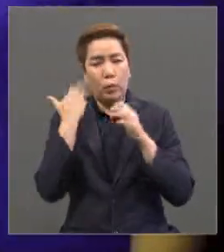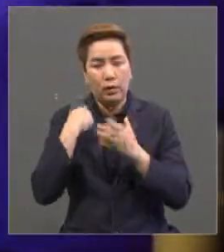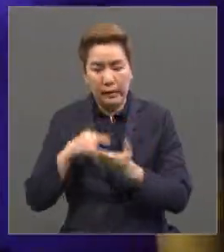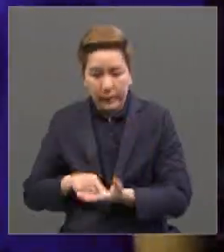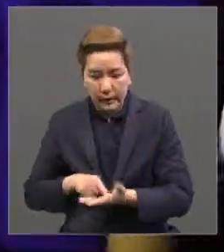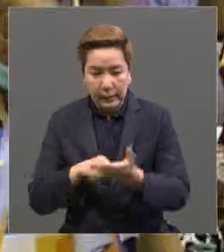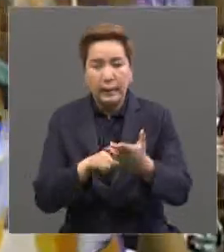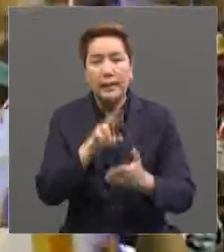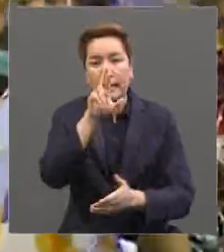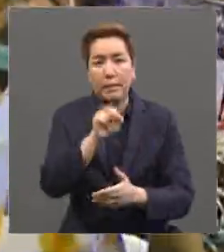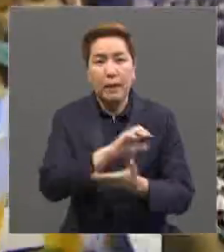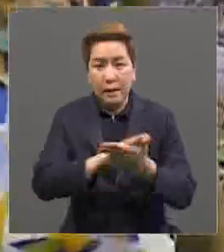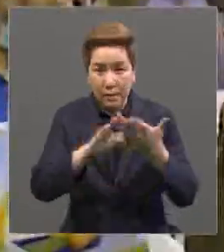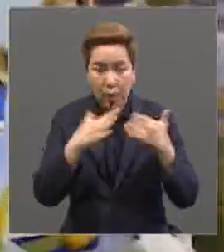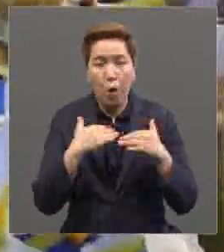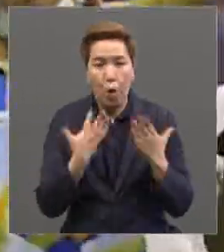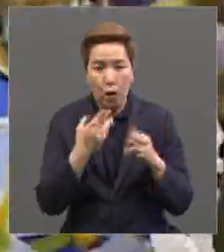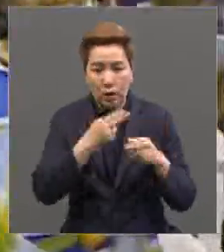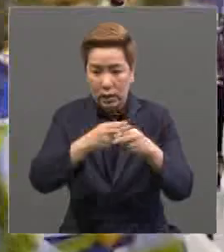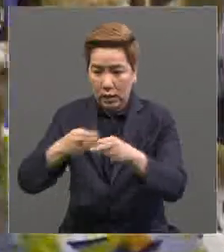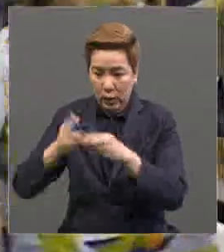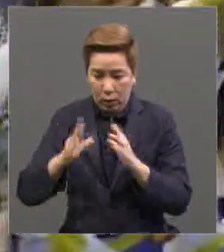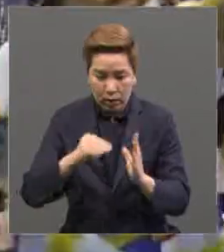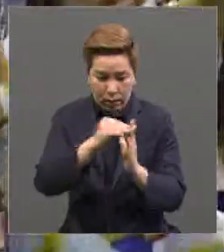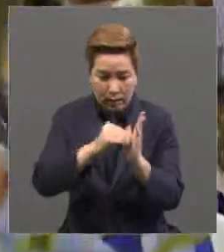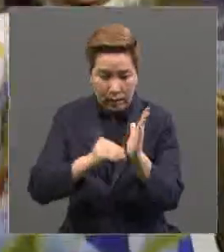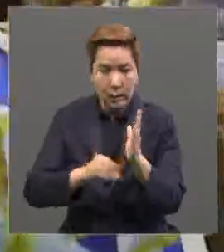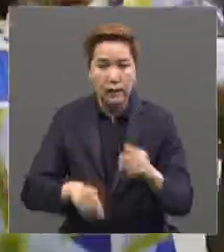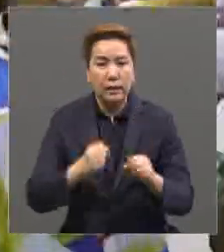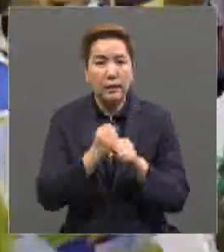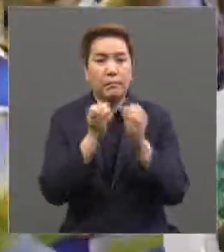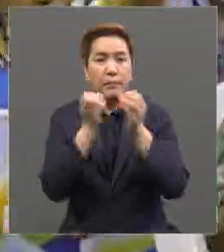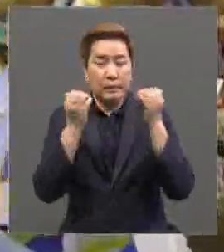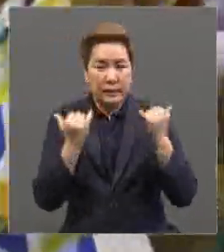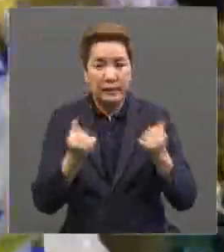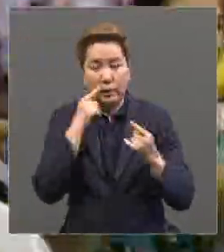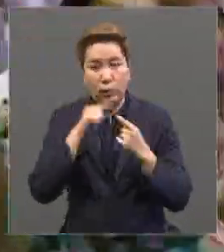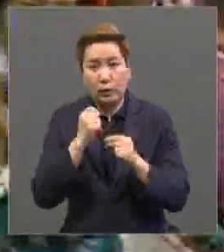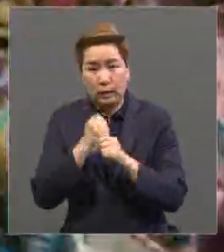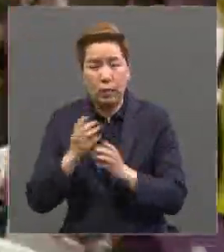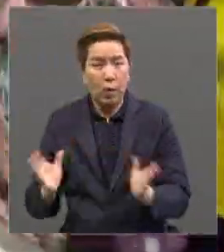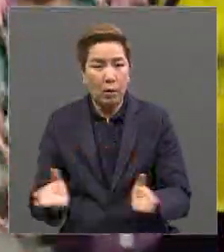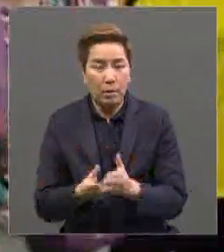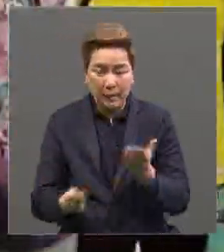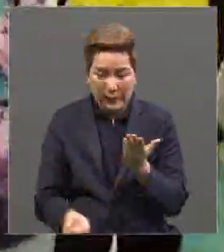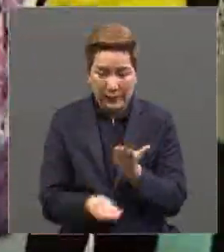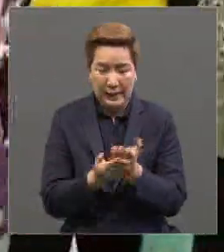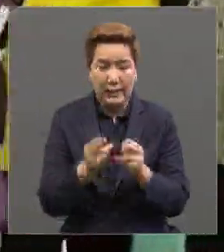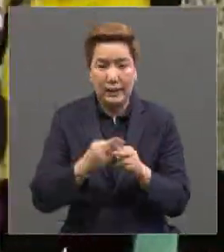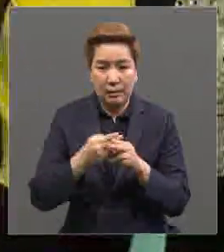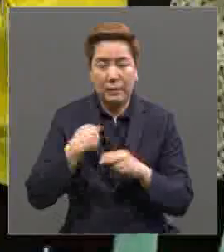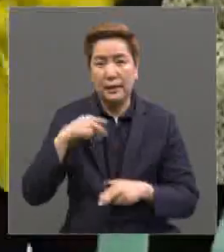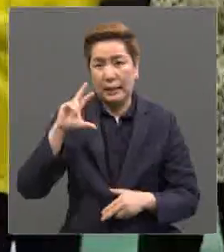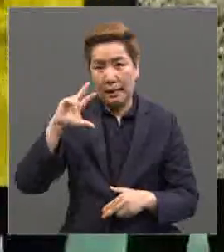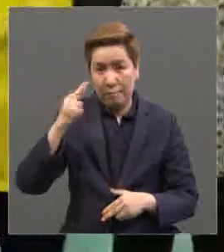ร่างต่อรัฐสภาไปแล้วและกำลังรวบรวมรายชื่อของประชาชนที่สนับสนุนร่างรัฐธรรมนูญฉบับนี้นะครับอีกประมาณ 30,000รายชื่อ